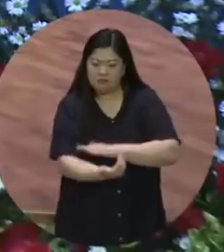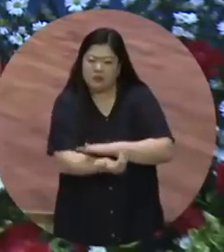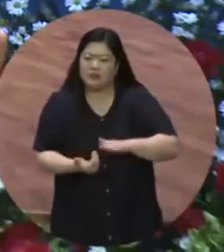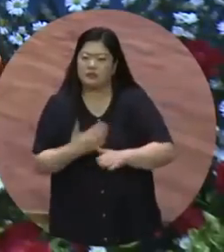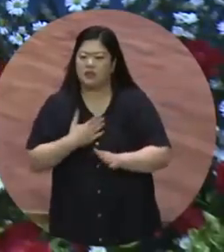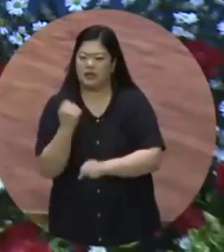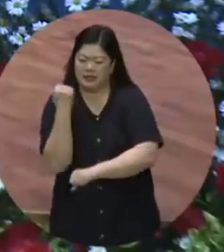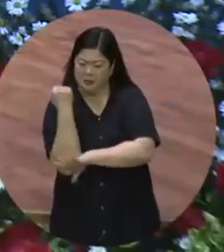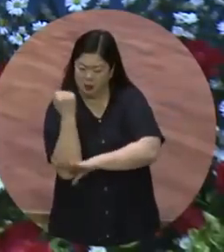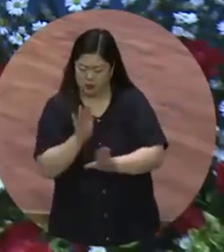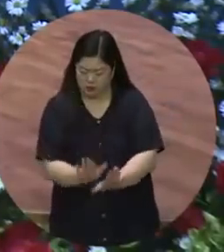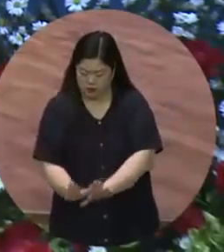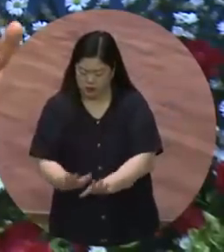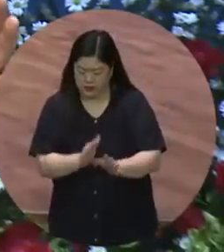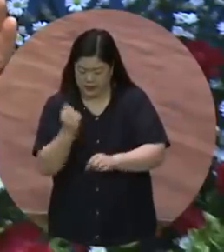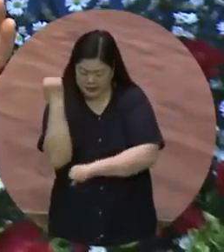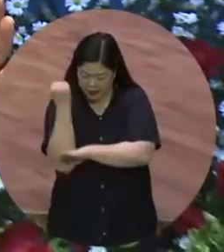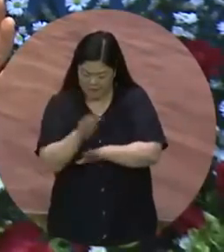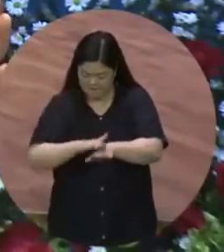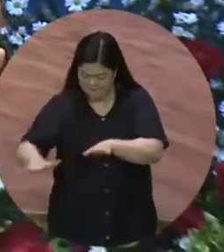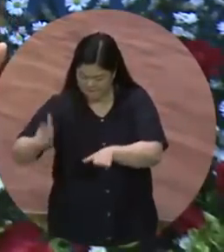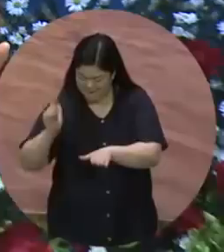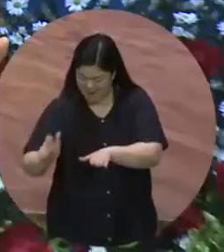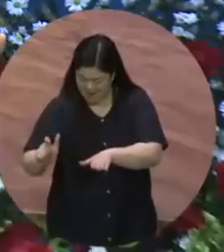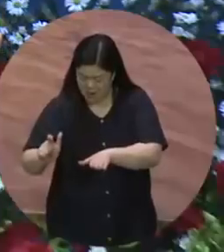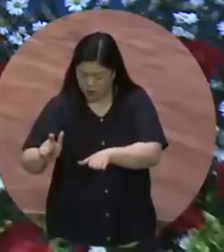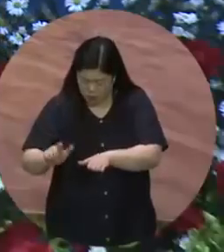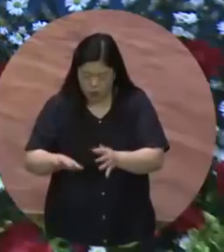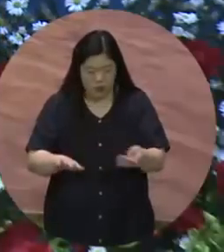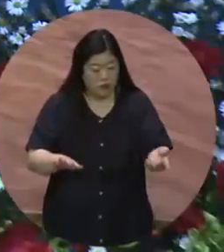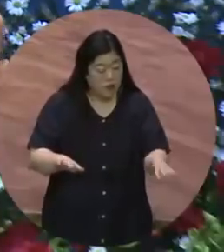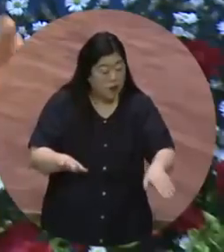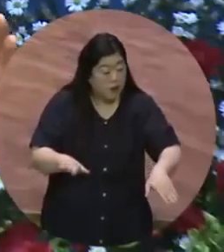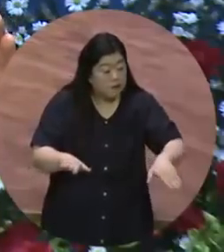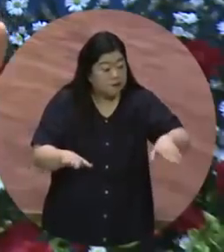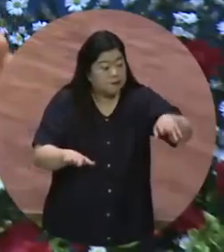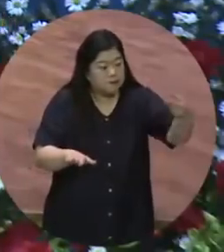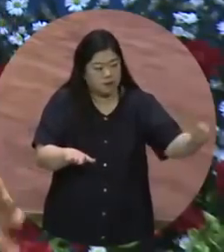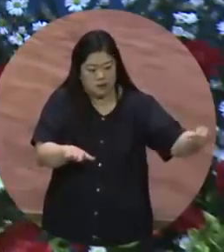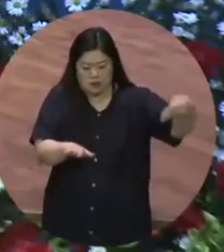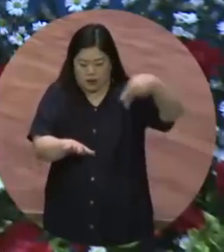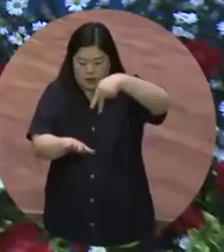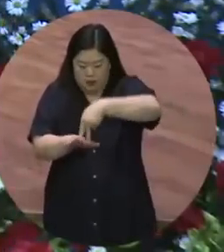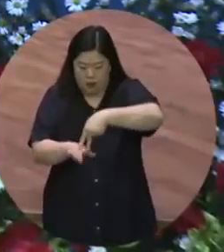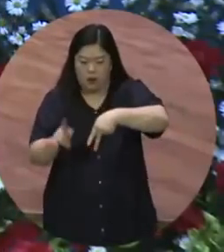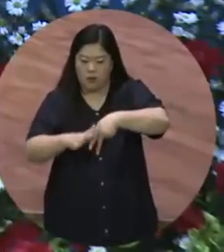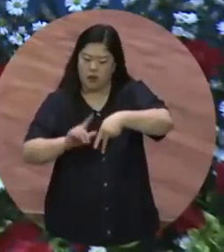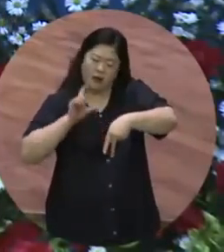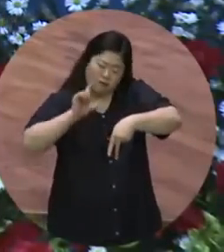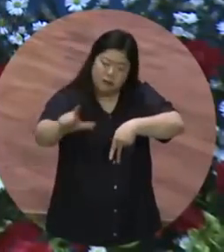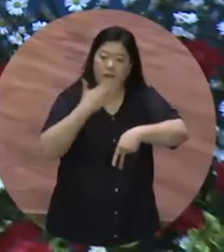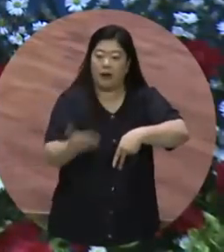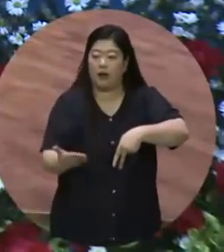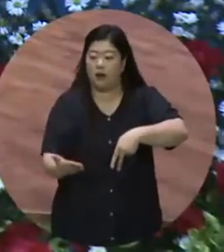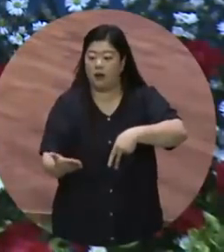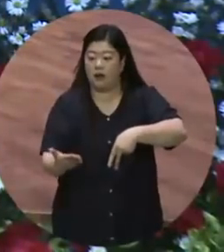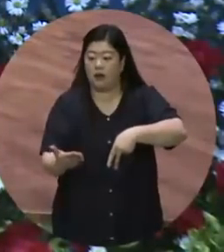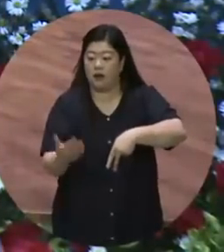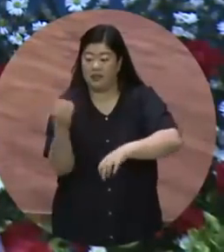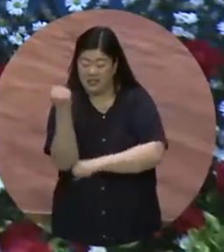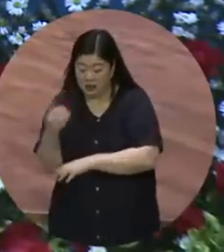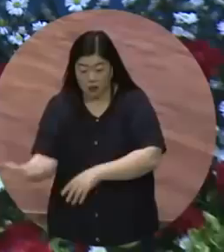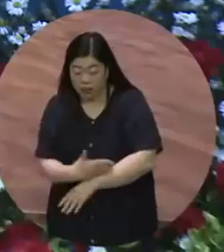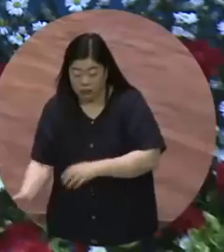되어줘야 되겠다. 이 교회를 후손들에게 깨끗하게 그렇게 부담 주지 않고 넘겨줘야 되는데, 그래서 본당 헌당을